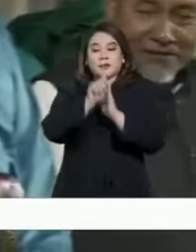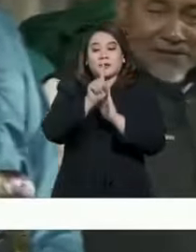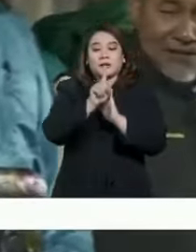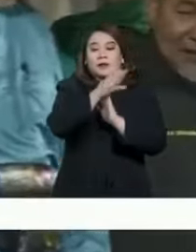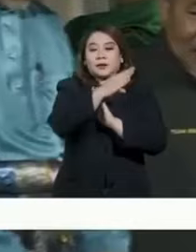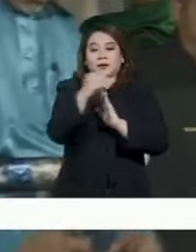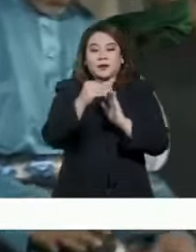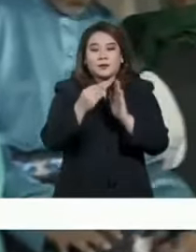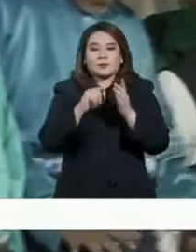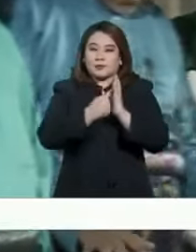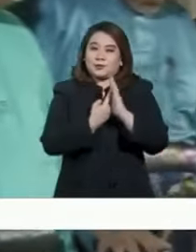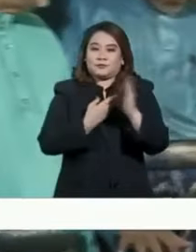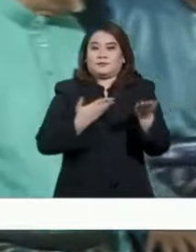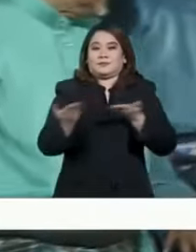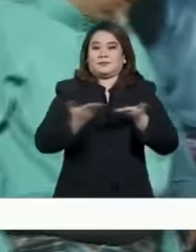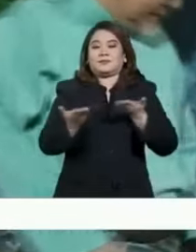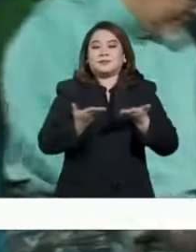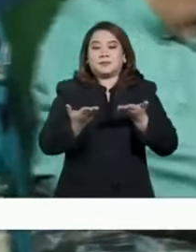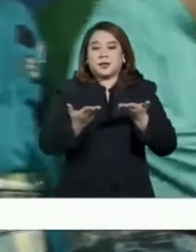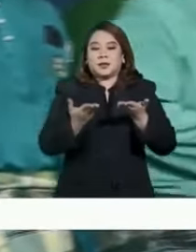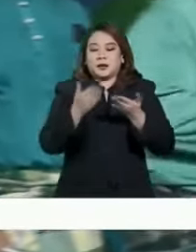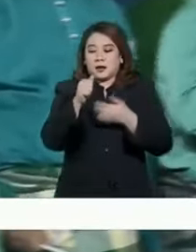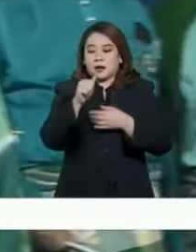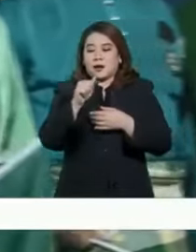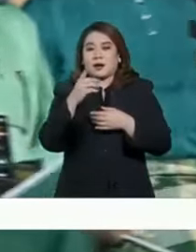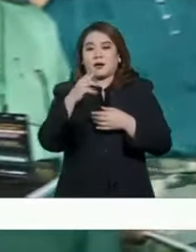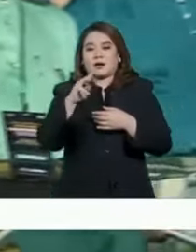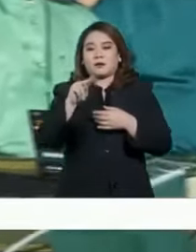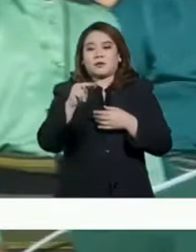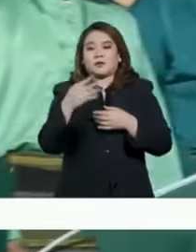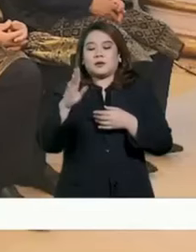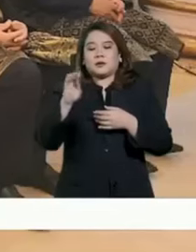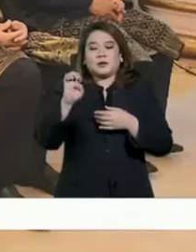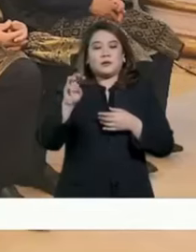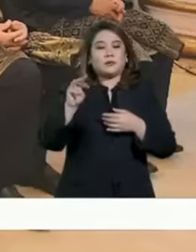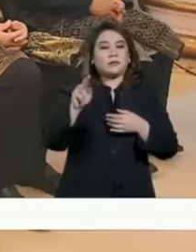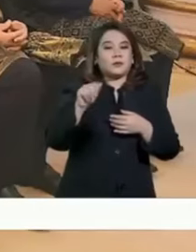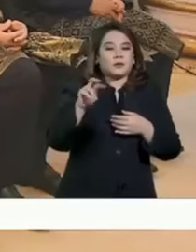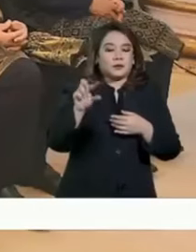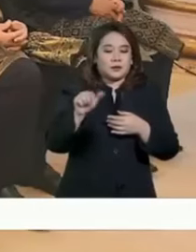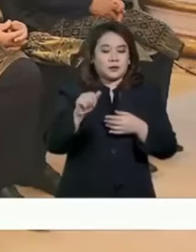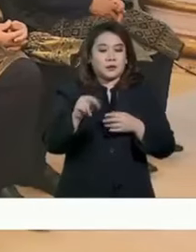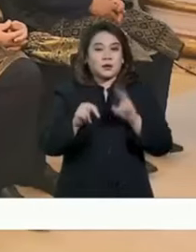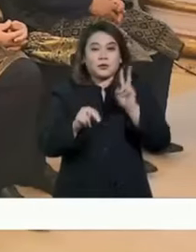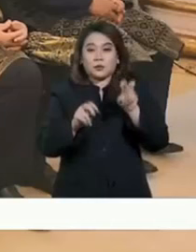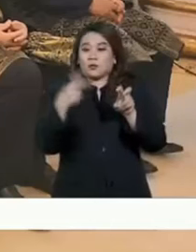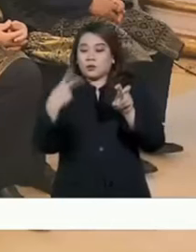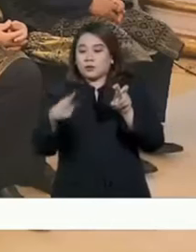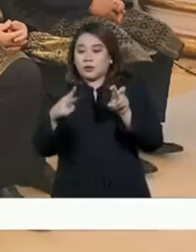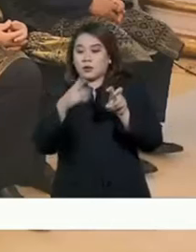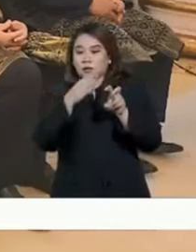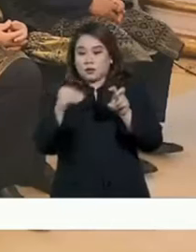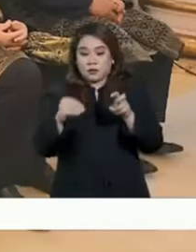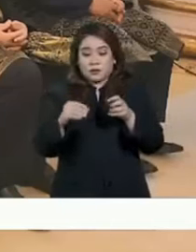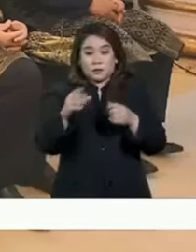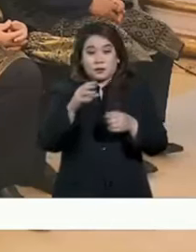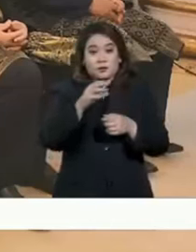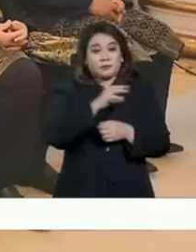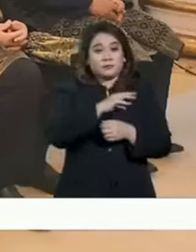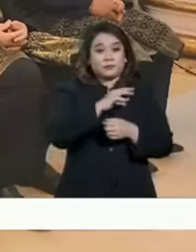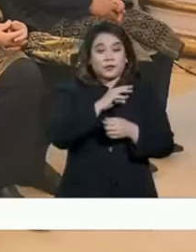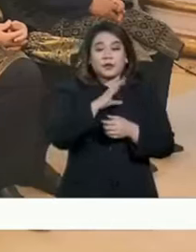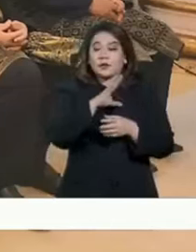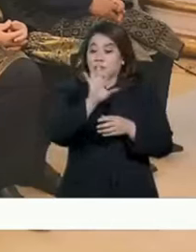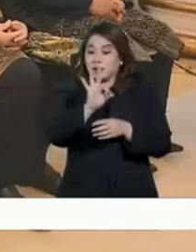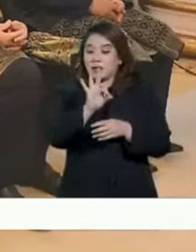tidak boleh berhikmat sebagai 12 selain menteri besar dan timbalan menteri Besar Surabaya